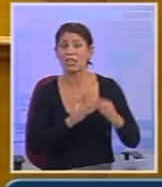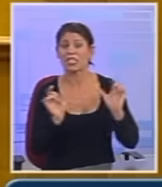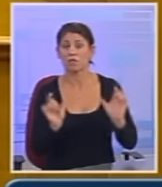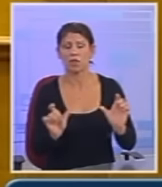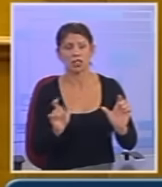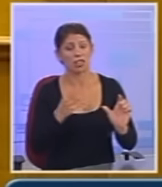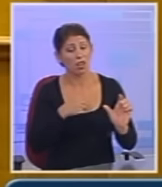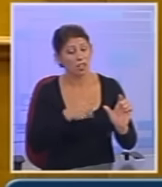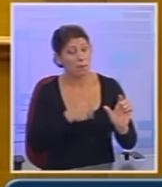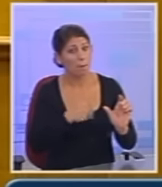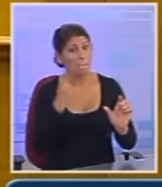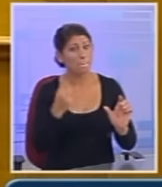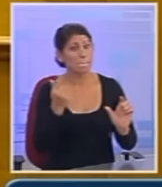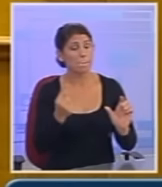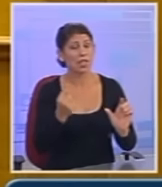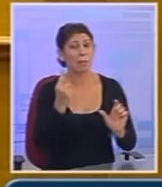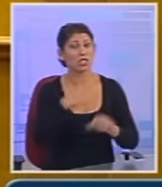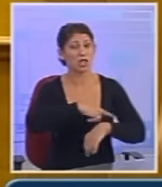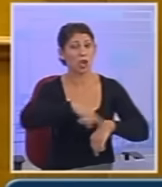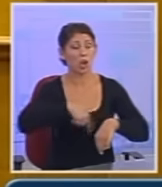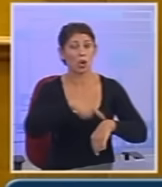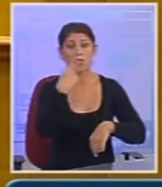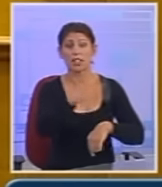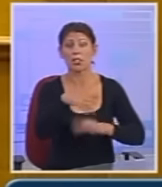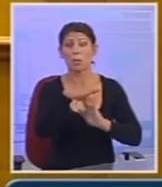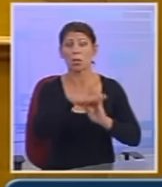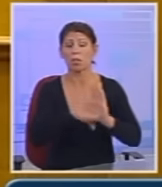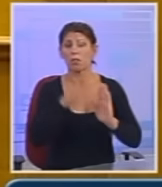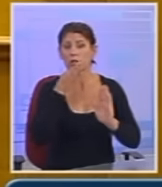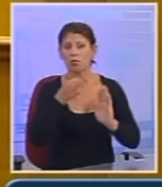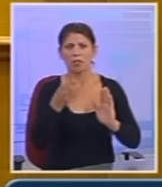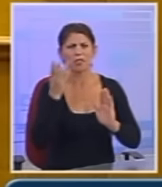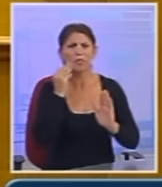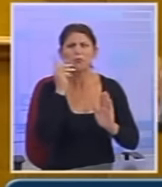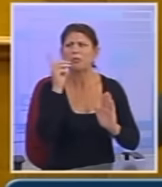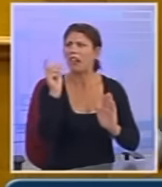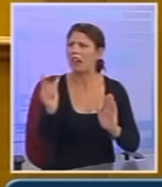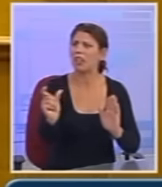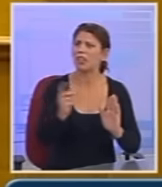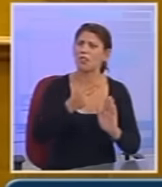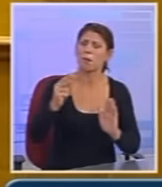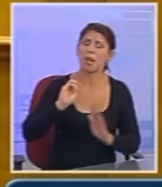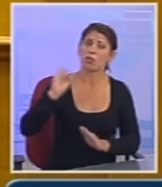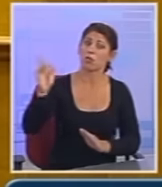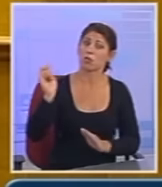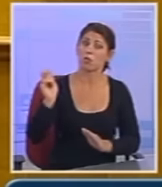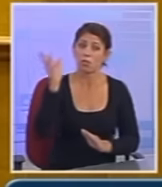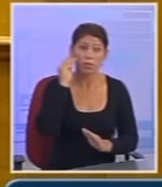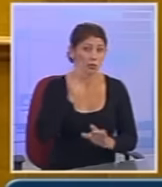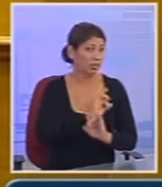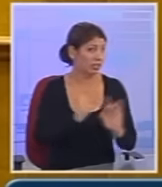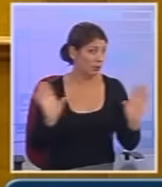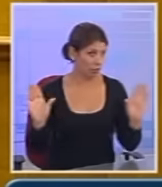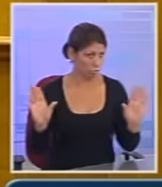που μια μισή ώρα στις δικές σας προγραμματικές δηλώσεις δεν ακούσαμε τίποτα λέξη για την εξωτερική πολιτική.